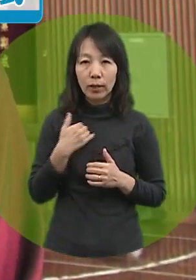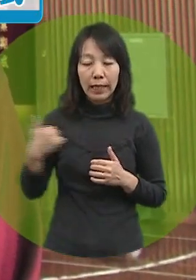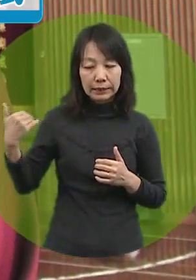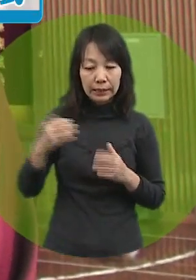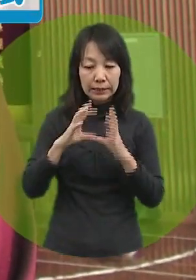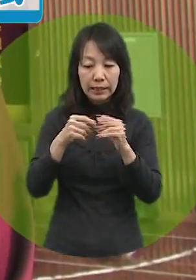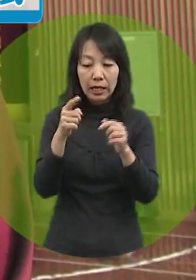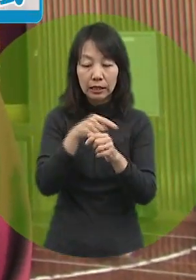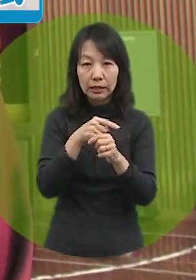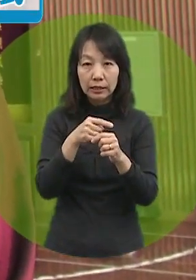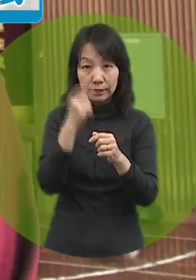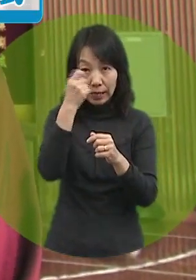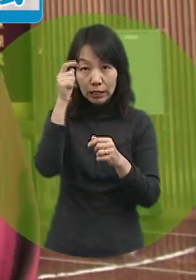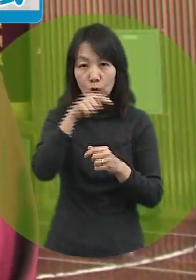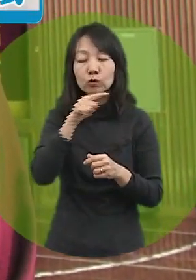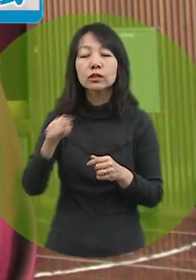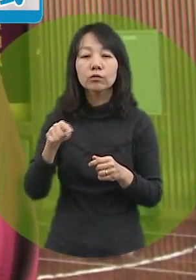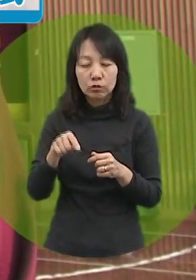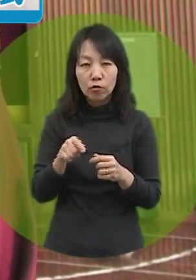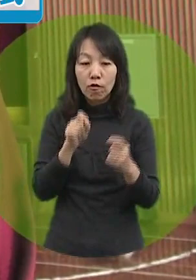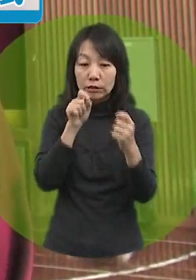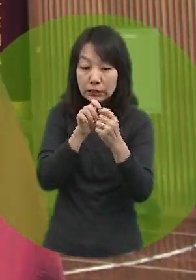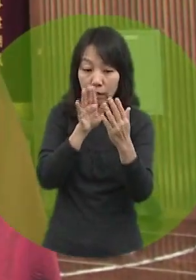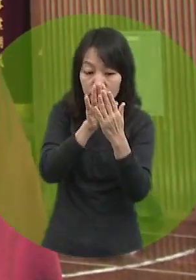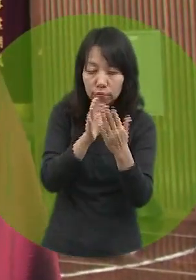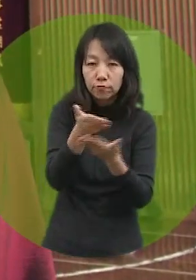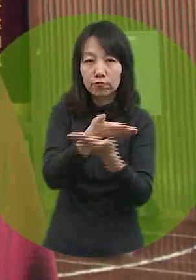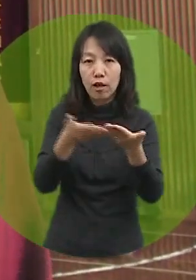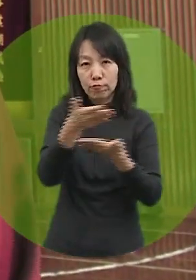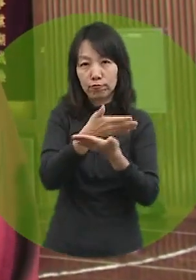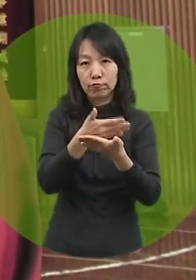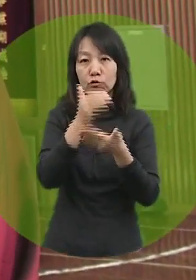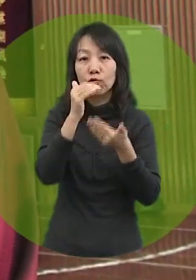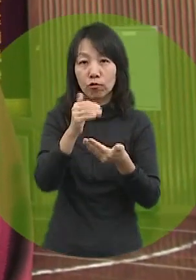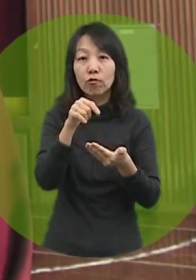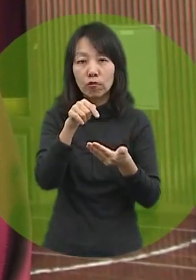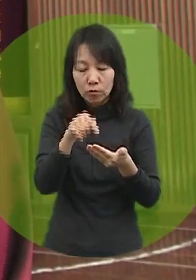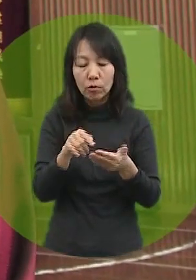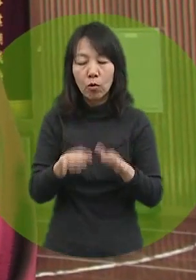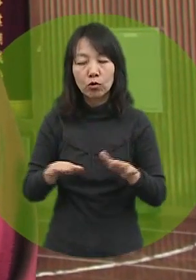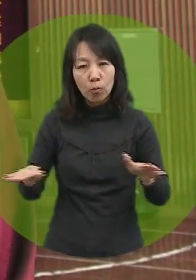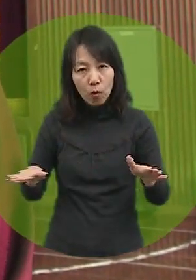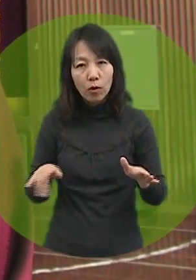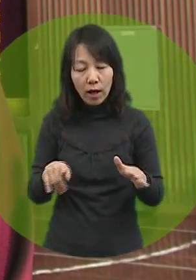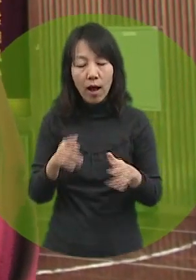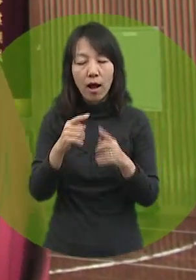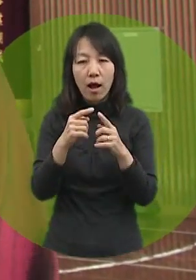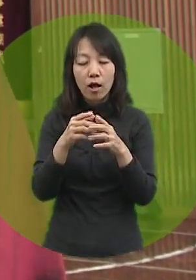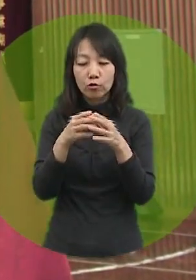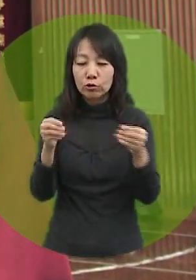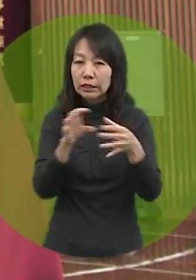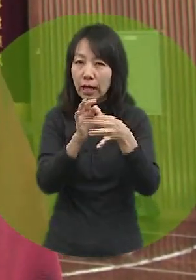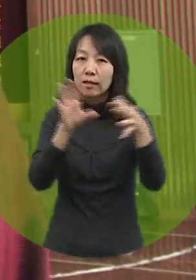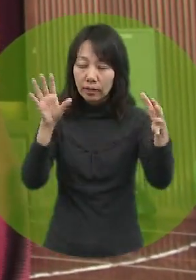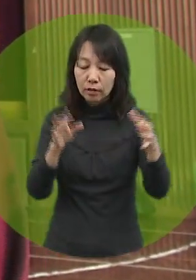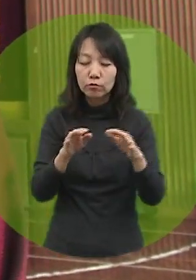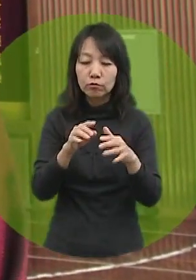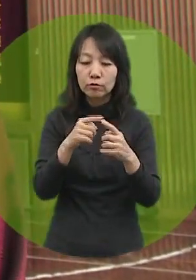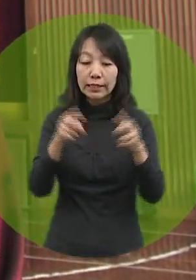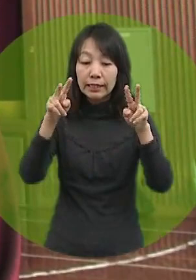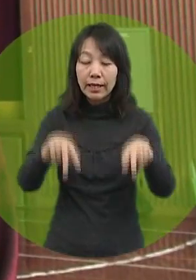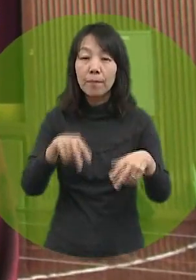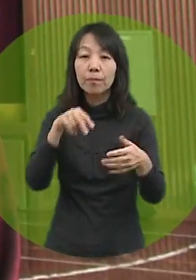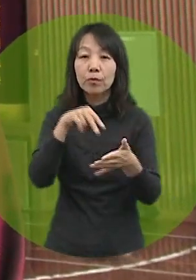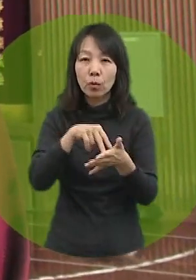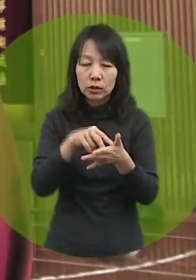カに触れることで、子どもたちは国には関係なく、人間として、みんな共通点はたくさんあるっ